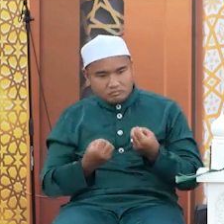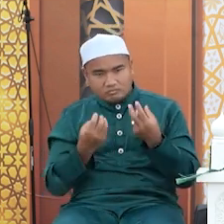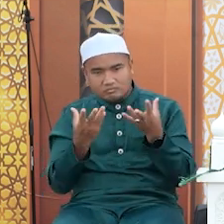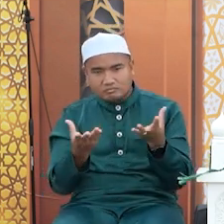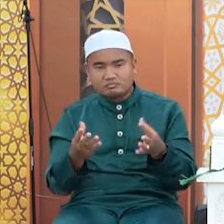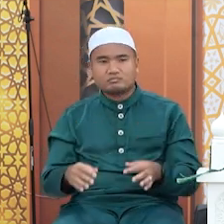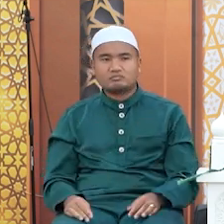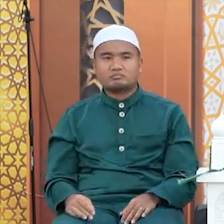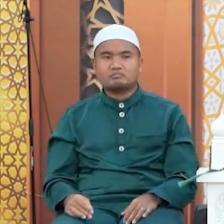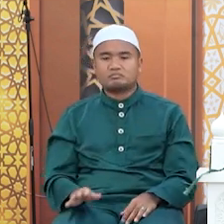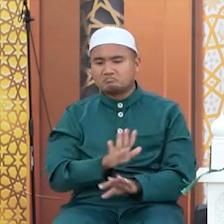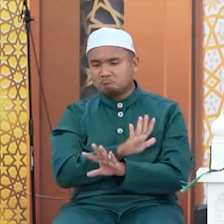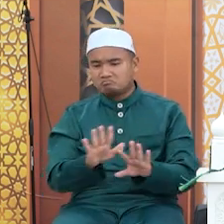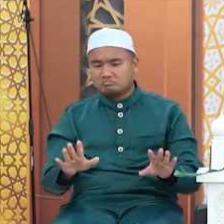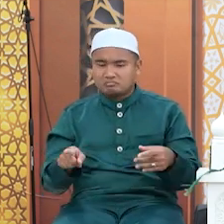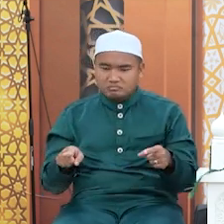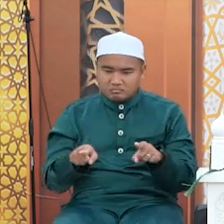lain daripada yang lain,